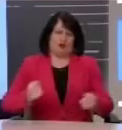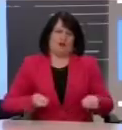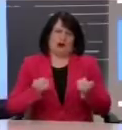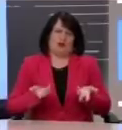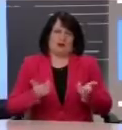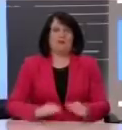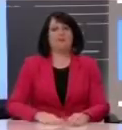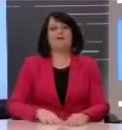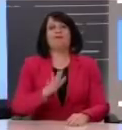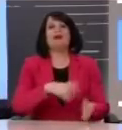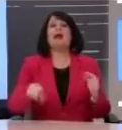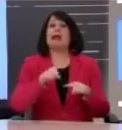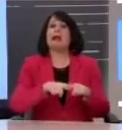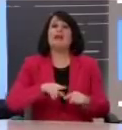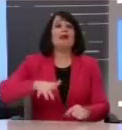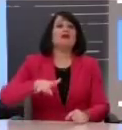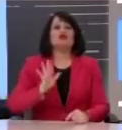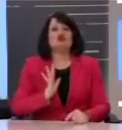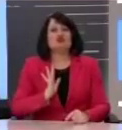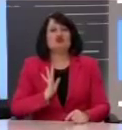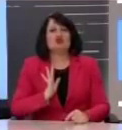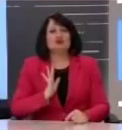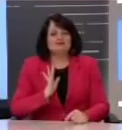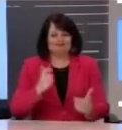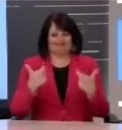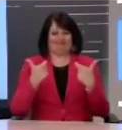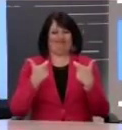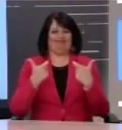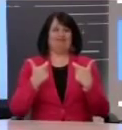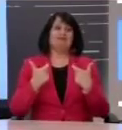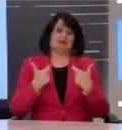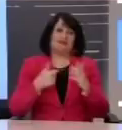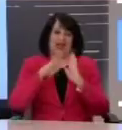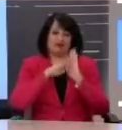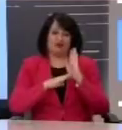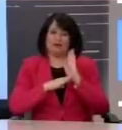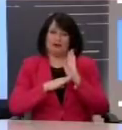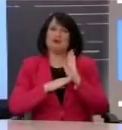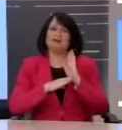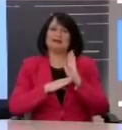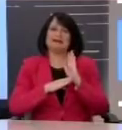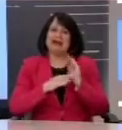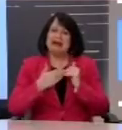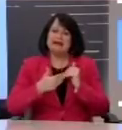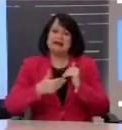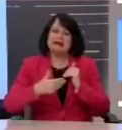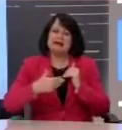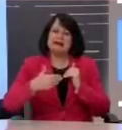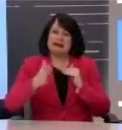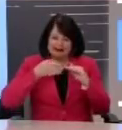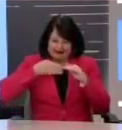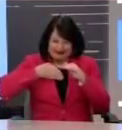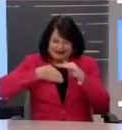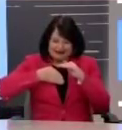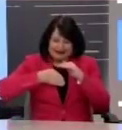Η χώρα μπορεί να βρίσκεται σε ένα περιοριστικό πλαίσιο, το αφήνει πίσω της μέρα με τη μέρα, βγαίνουμε από την κρίση,